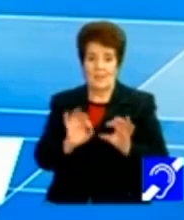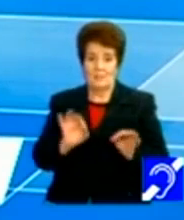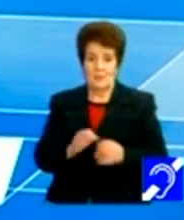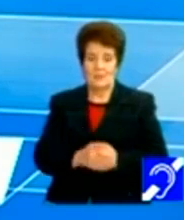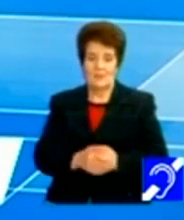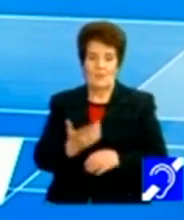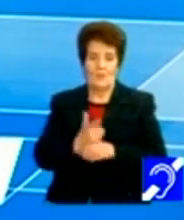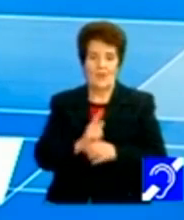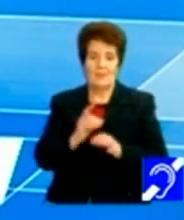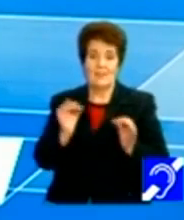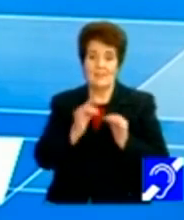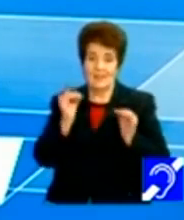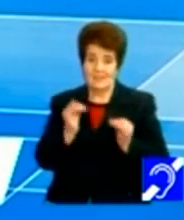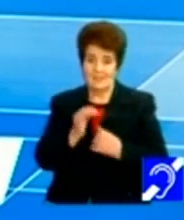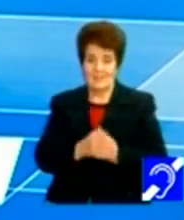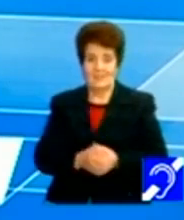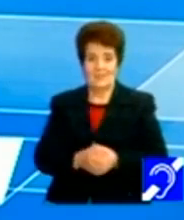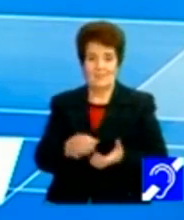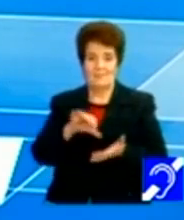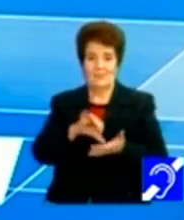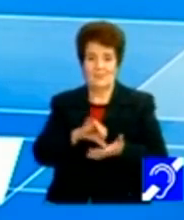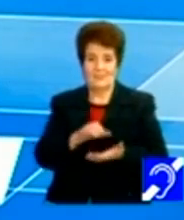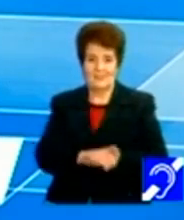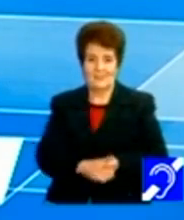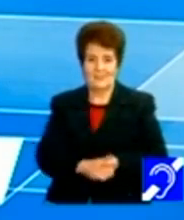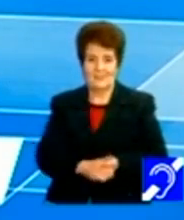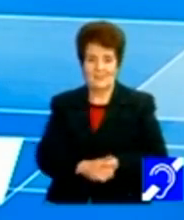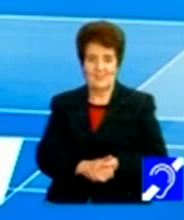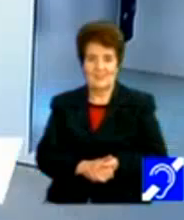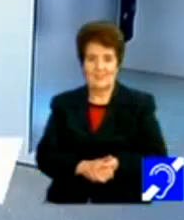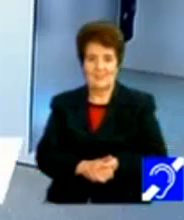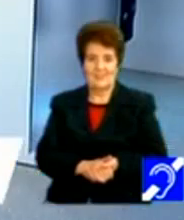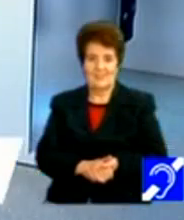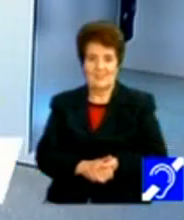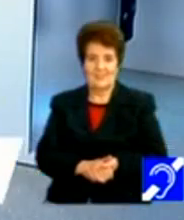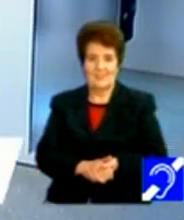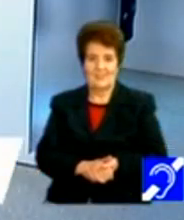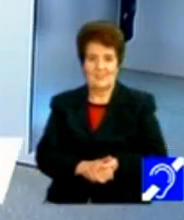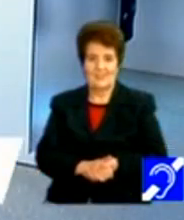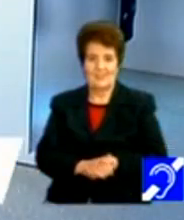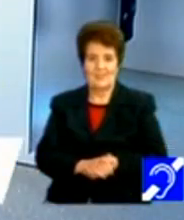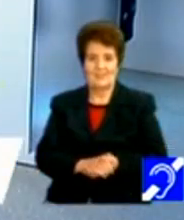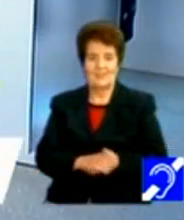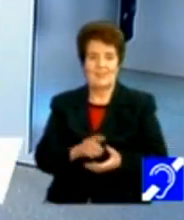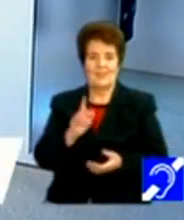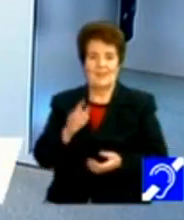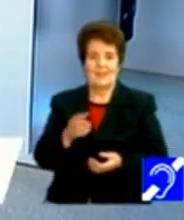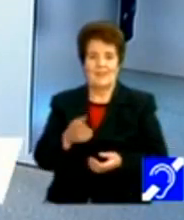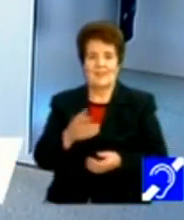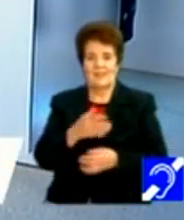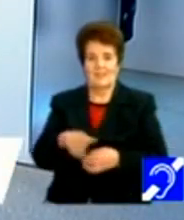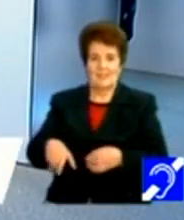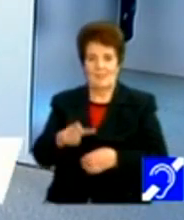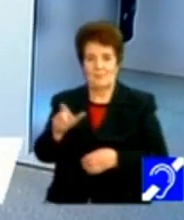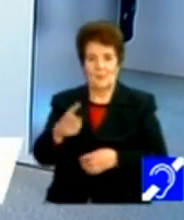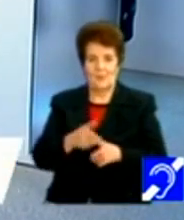spuneam, foarte interesantă. V-am anticipat bine așteptările. Țărma ghimbată este de la Prut. De la zidul de pe Prut, care trebuie dat jos, la